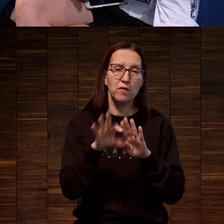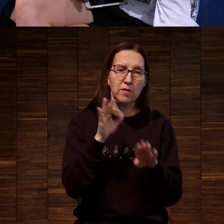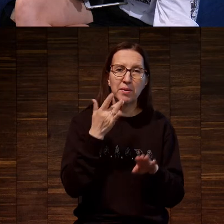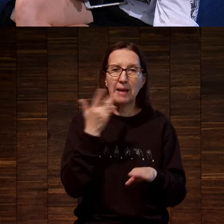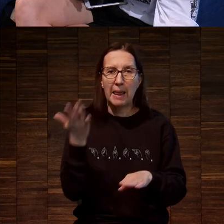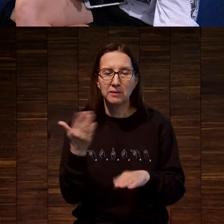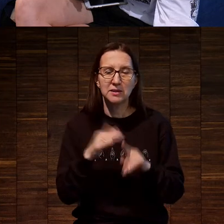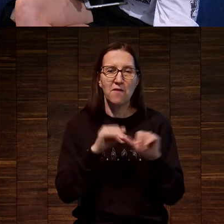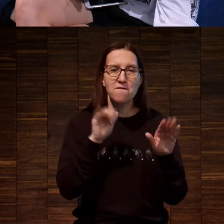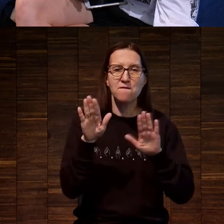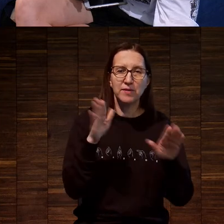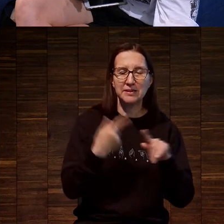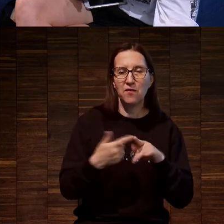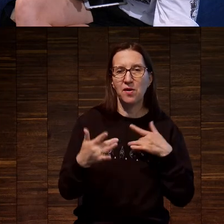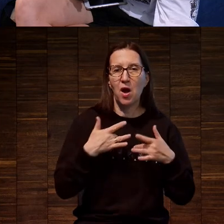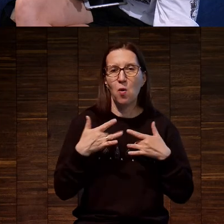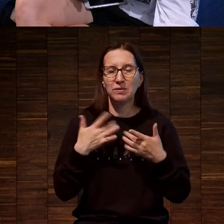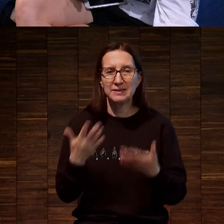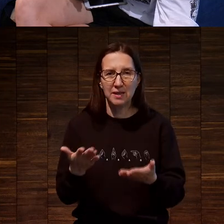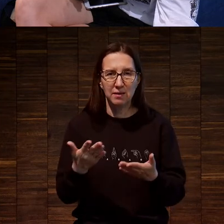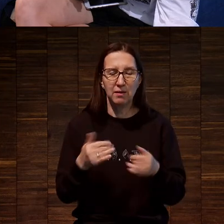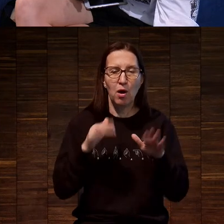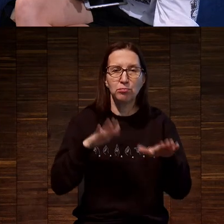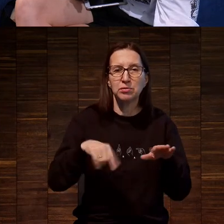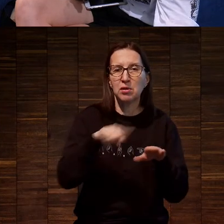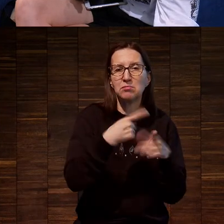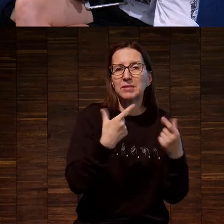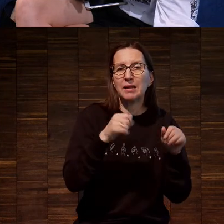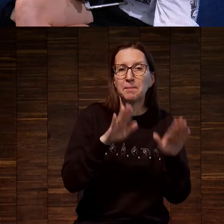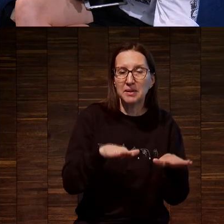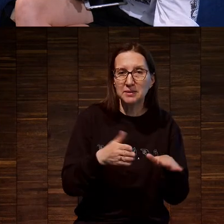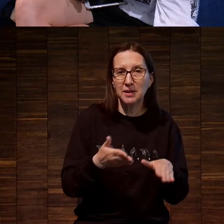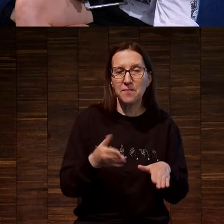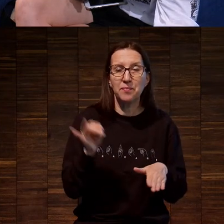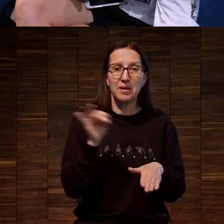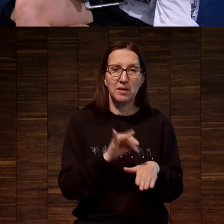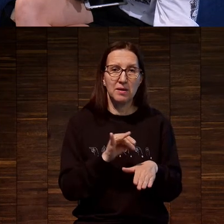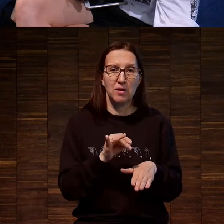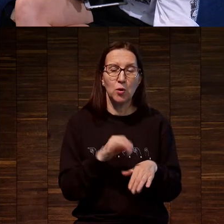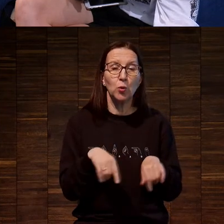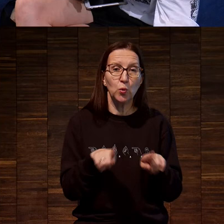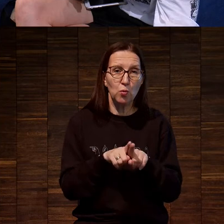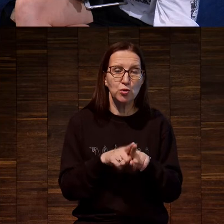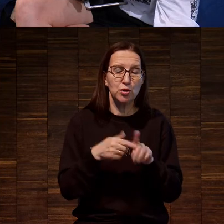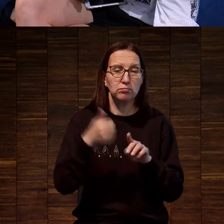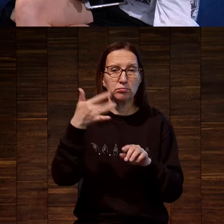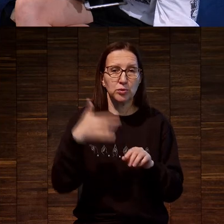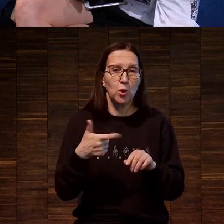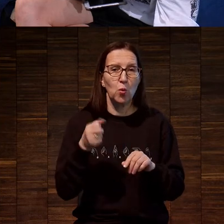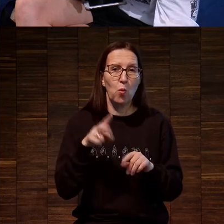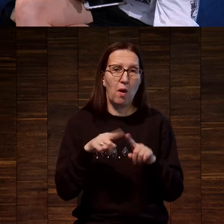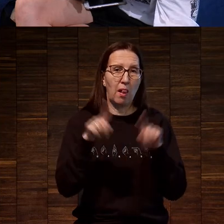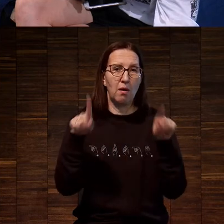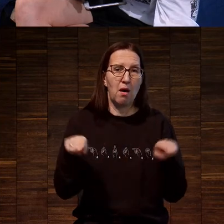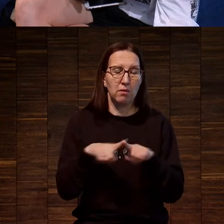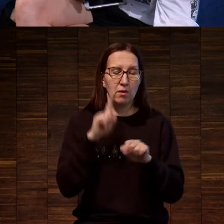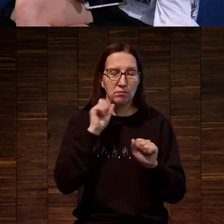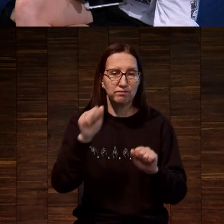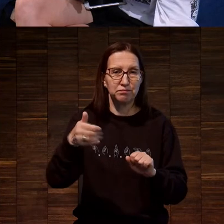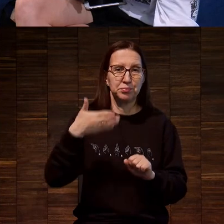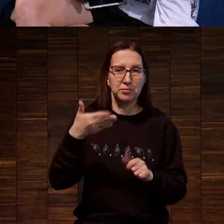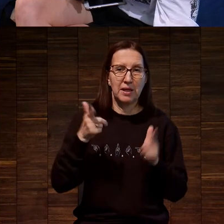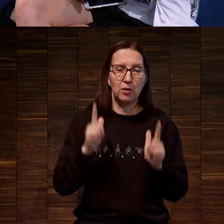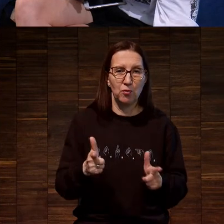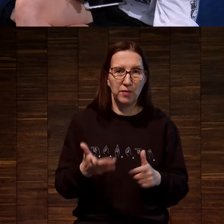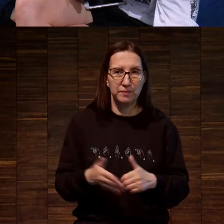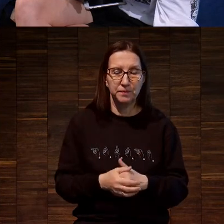ты хочешь, или на концерт, выбрать локацию. Вот. И, соответственно, тоже Google карта.